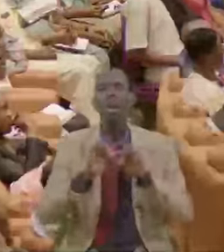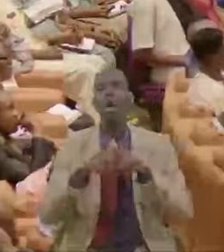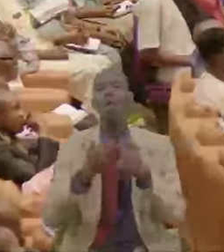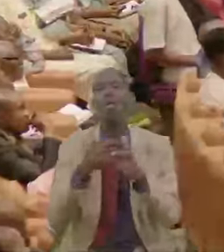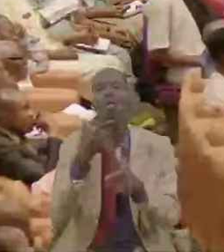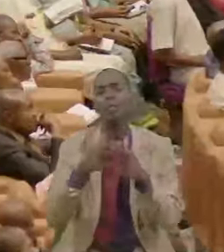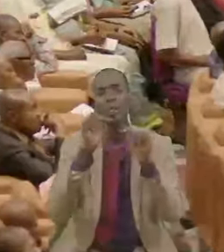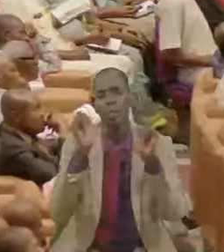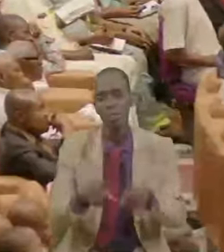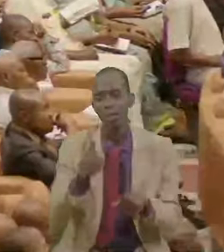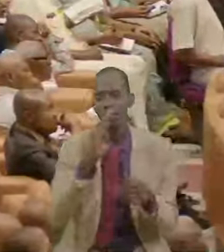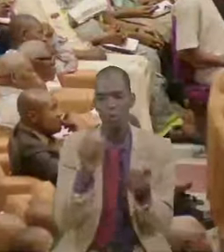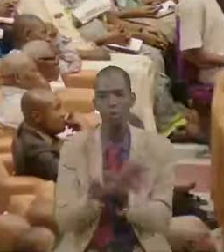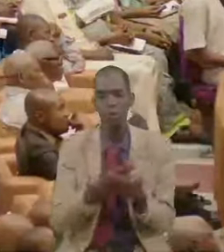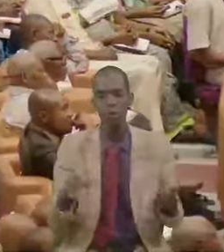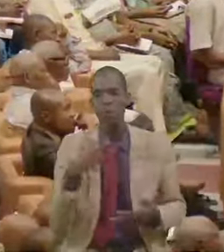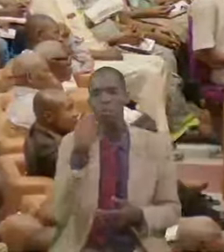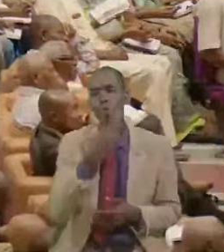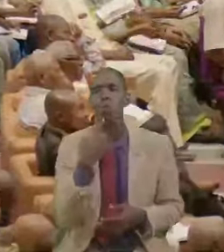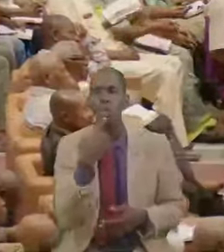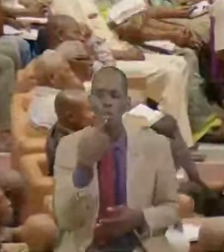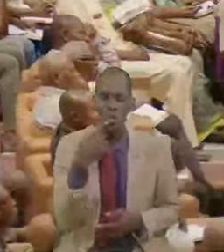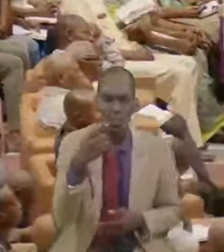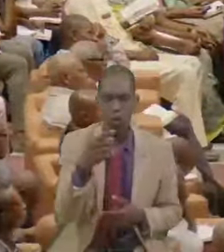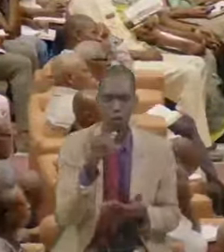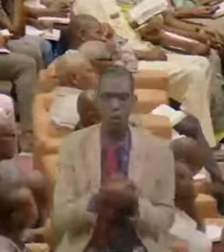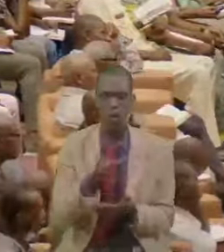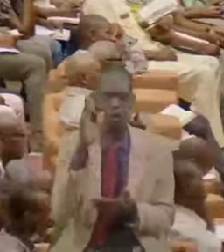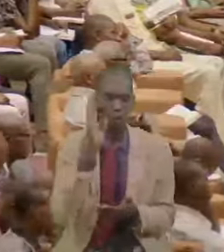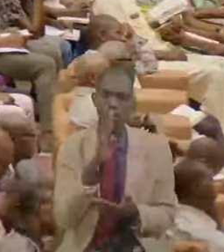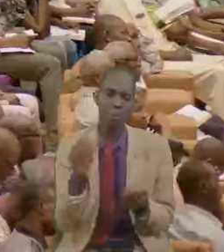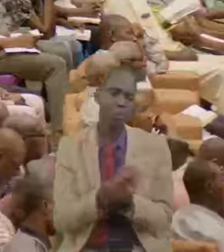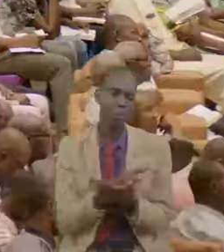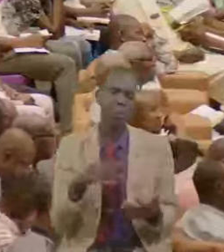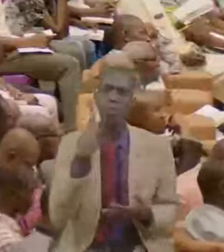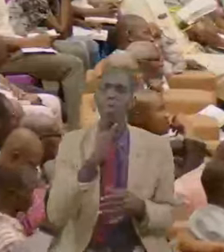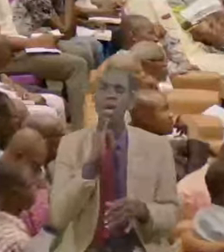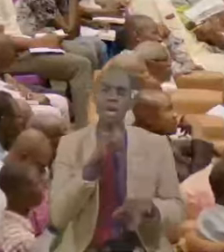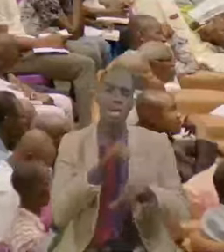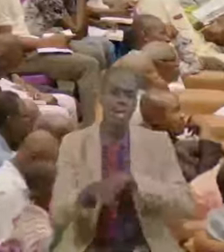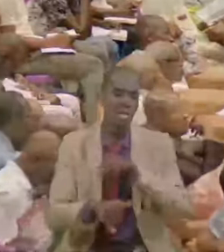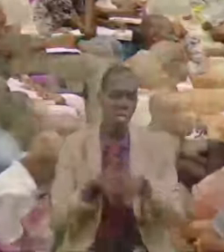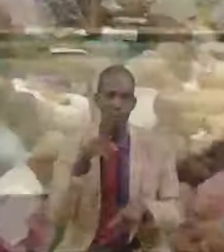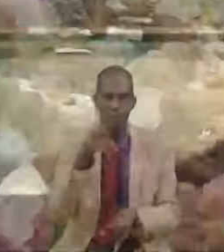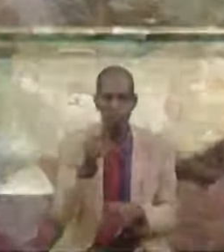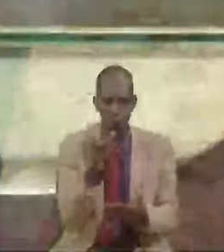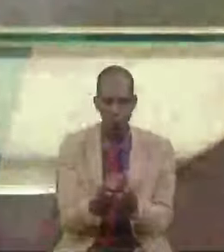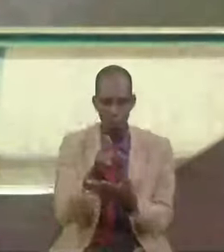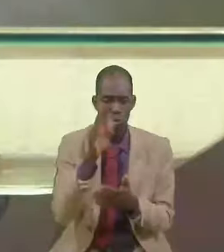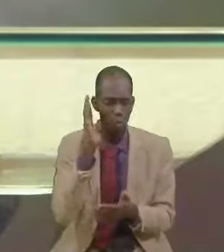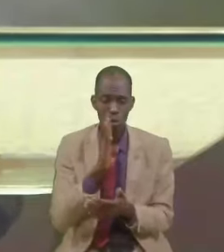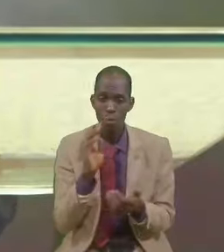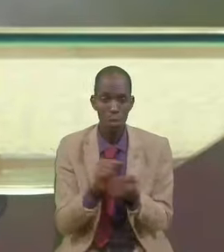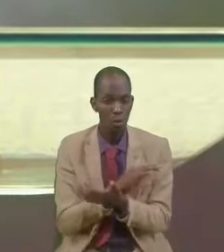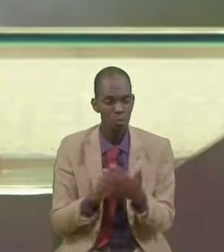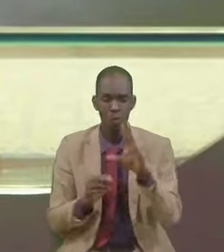périr? Qui vous dit, qui vous ment que vous allez périr? Qui vous séduit? Qui vous aveugle que vous allez périr?